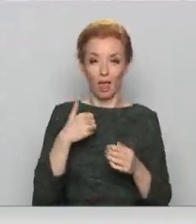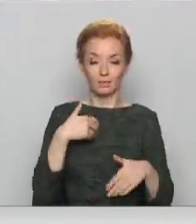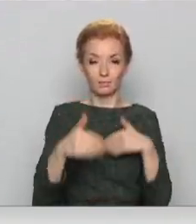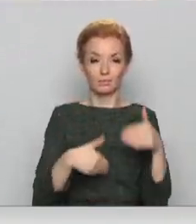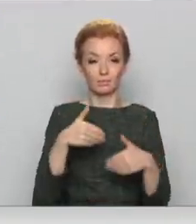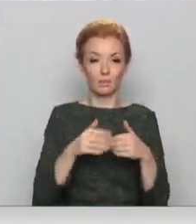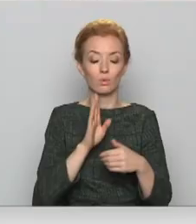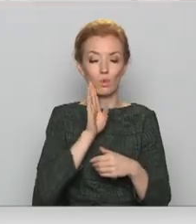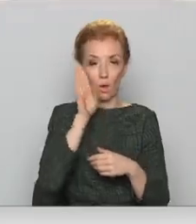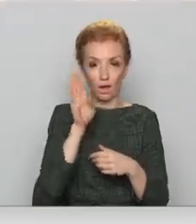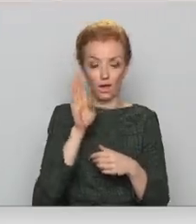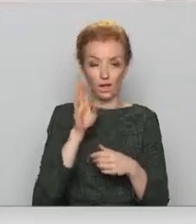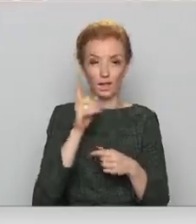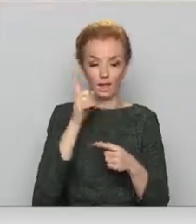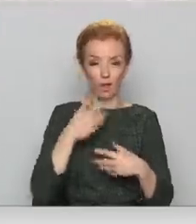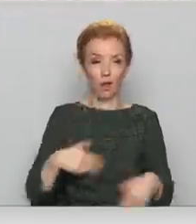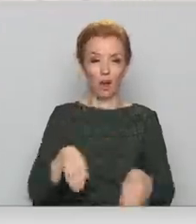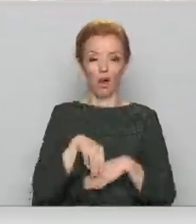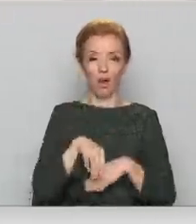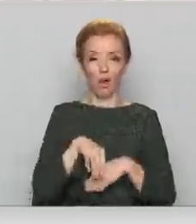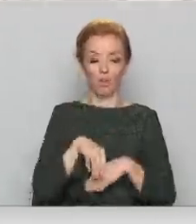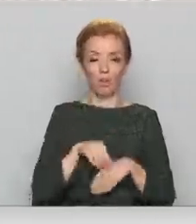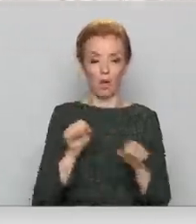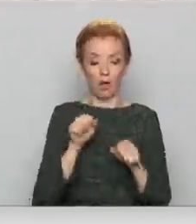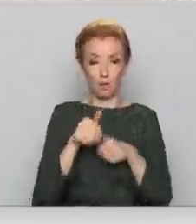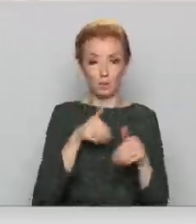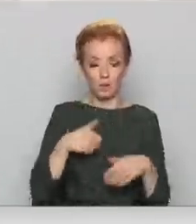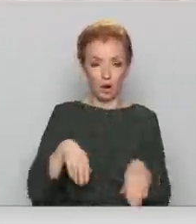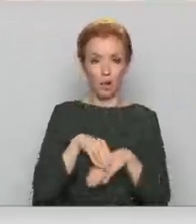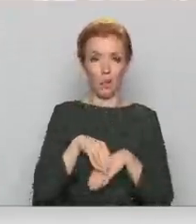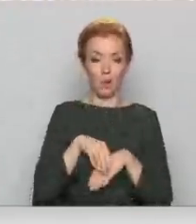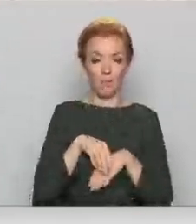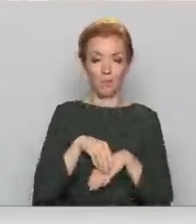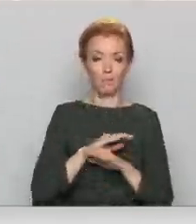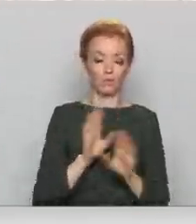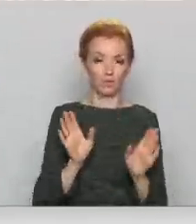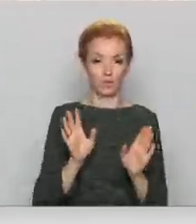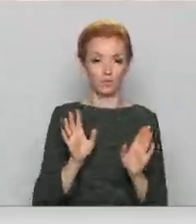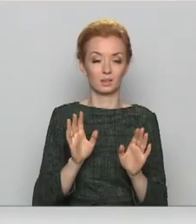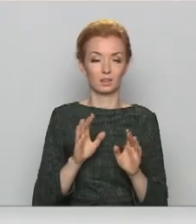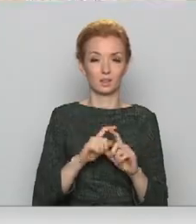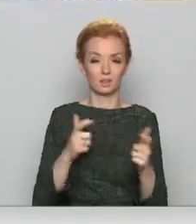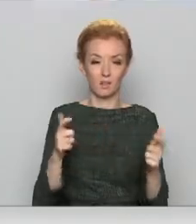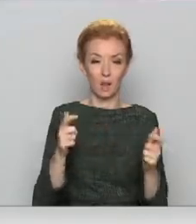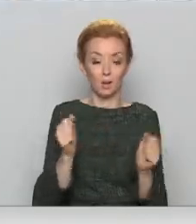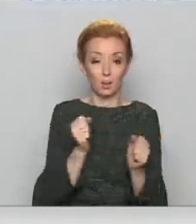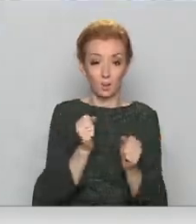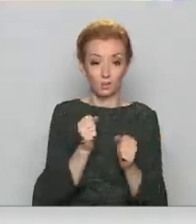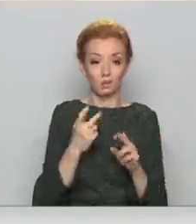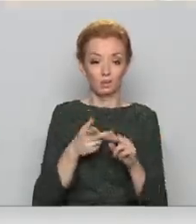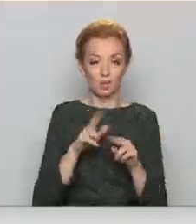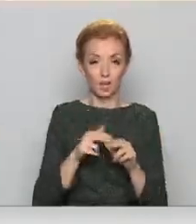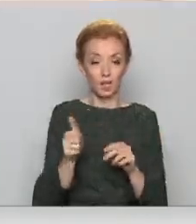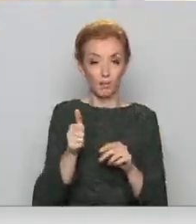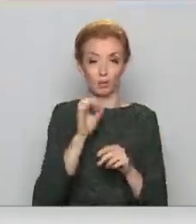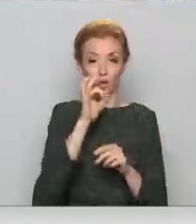un es tikai halātā ātri nopeldos un viss dvielis, un ka paliek augstāks, tagad ir